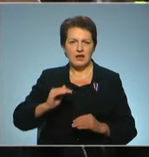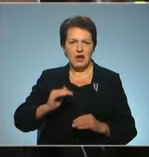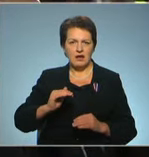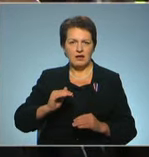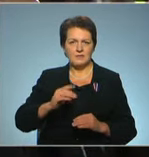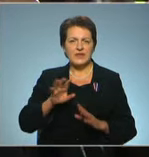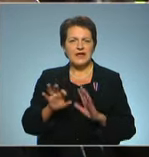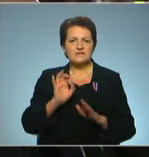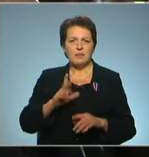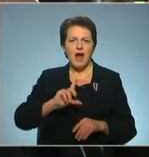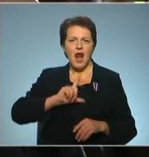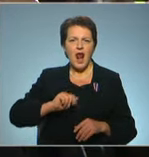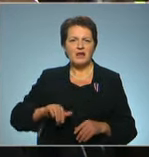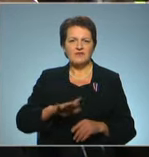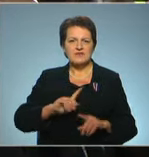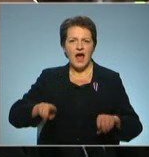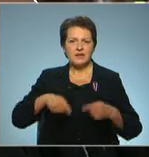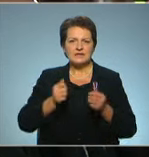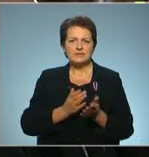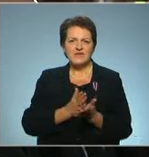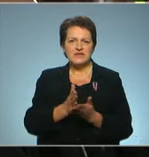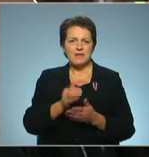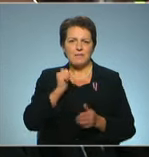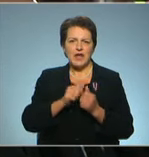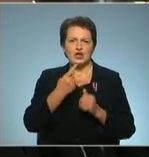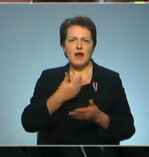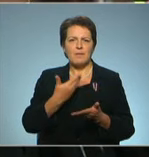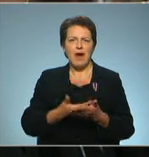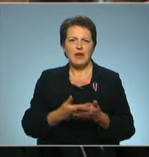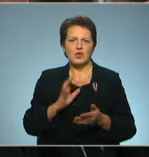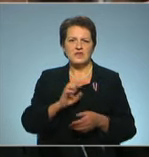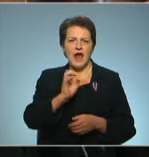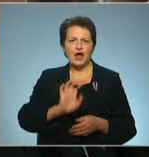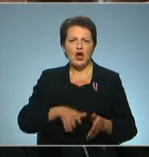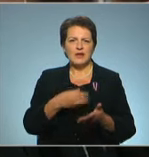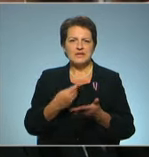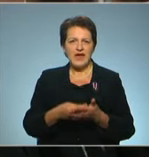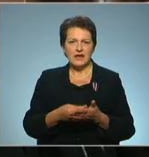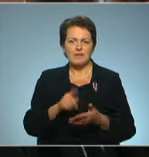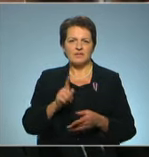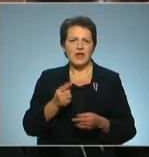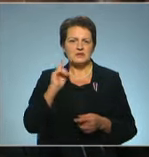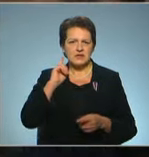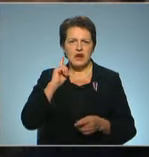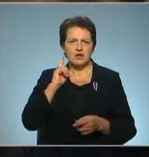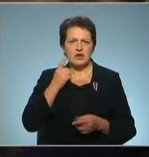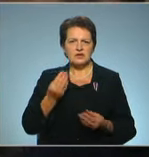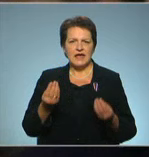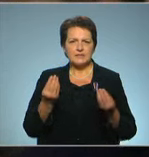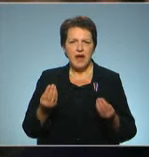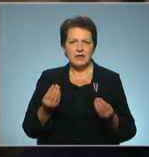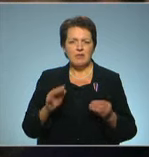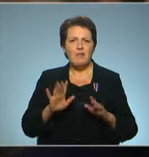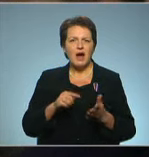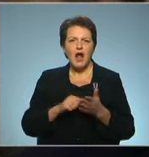Izvēles par Latvijas attīstības virzieniem bieži tiek pamatotas ar Eiropas vērtībām. Tas izklausās iespaidīgi. Taču par